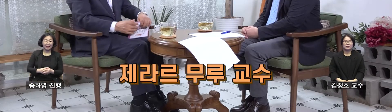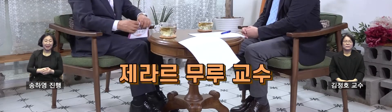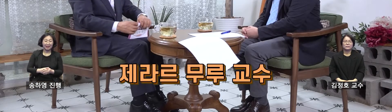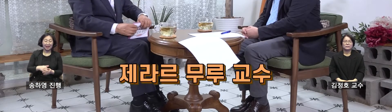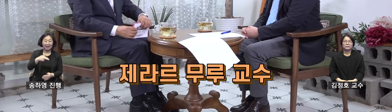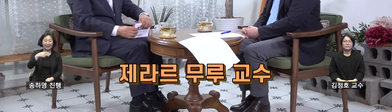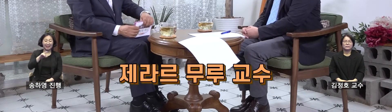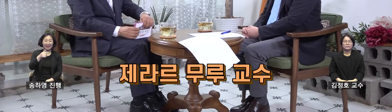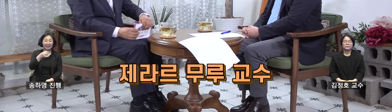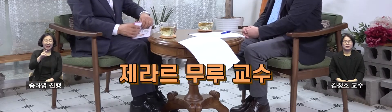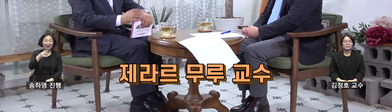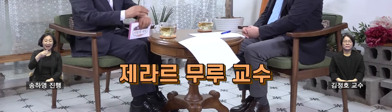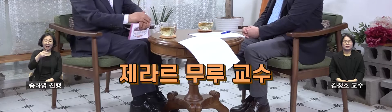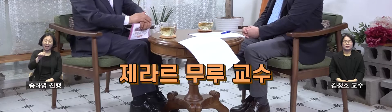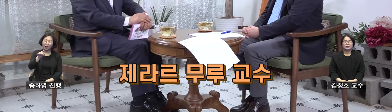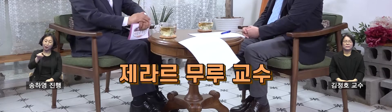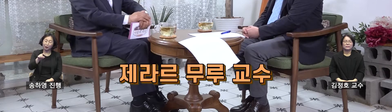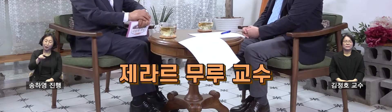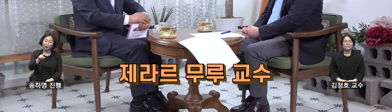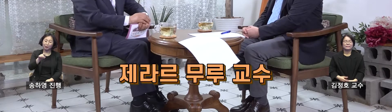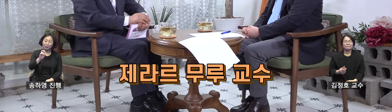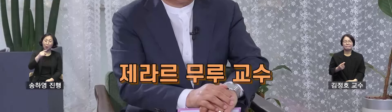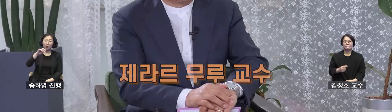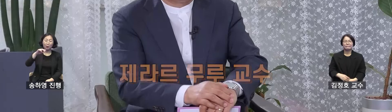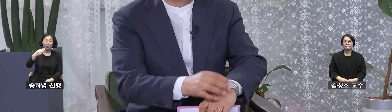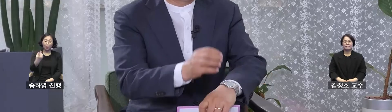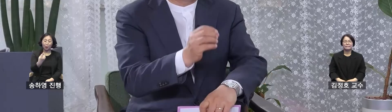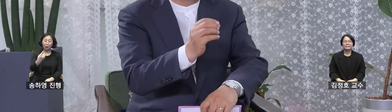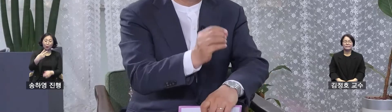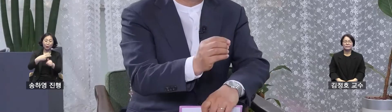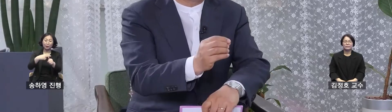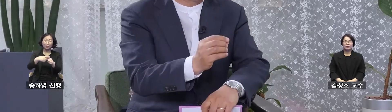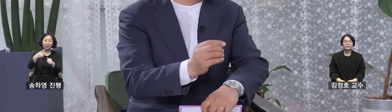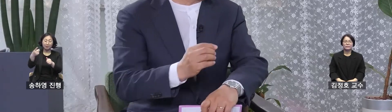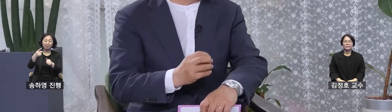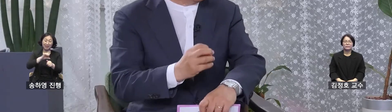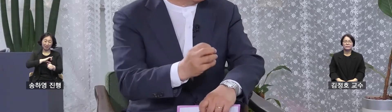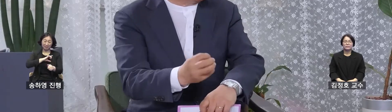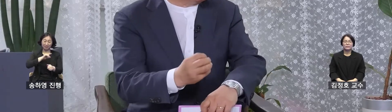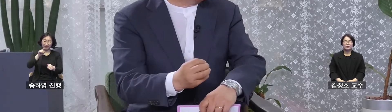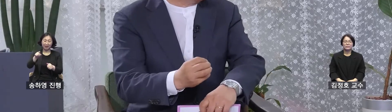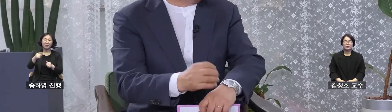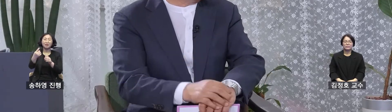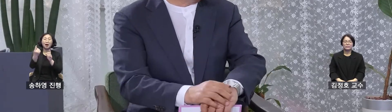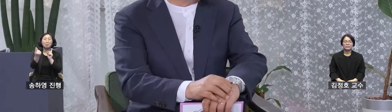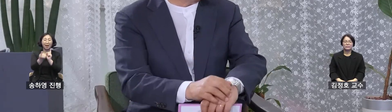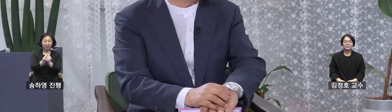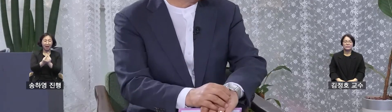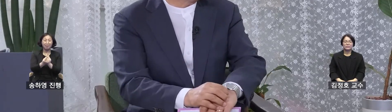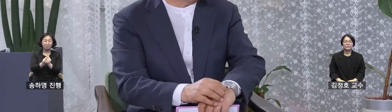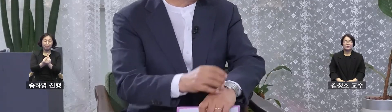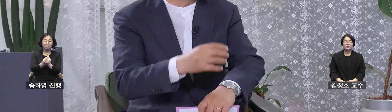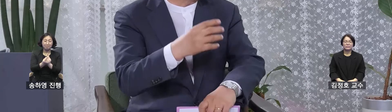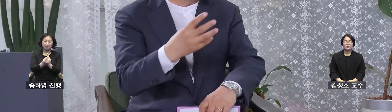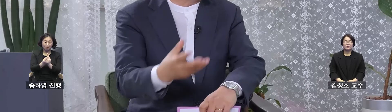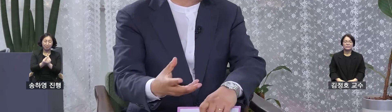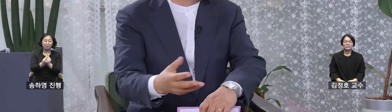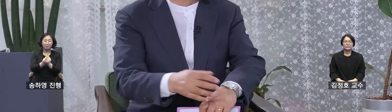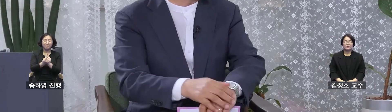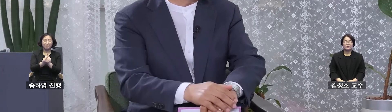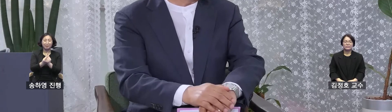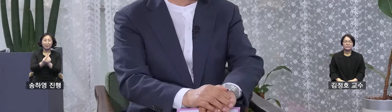모르 교수님이신 거죠? 네. 그 교수님과 만남. 네. 그래서 거기서